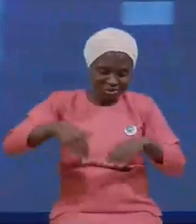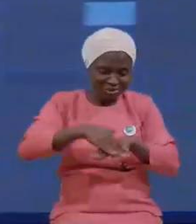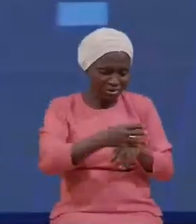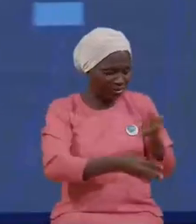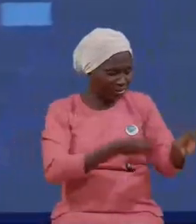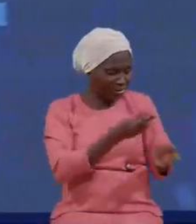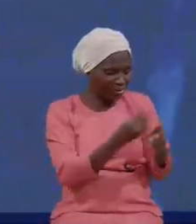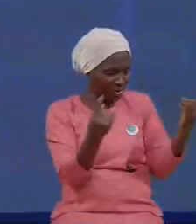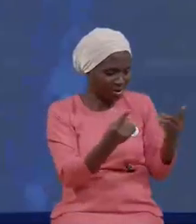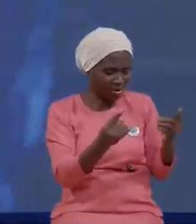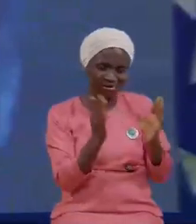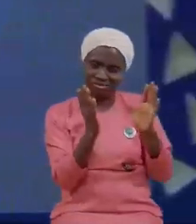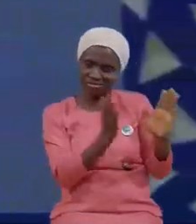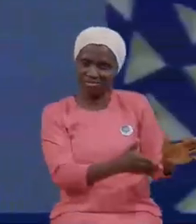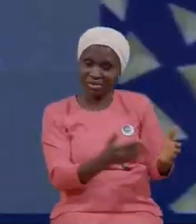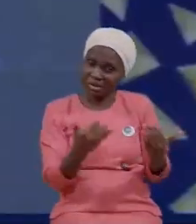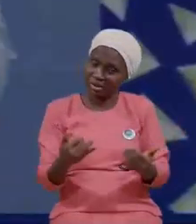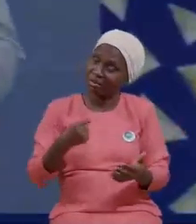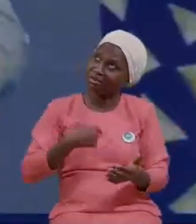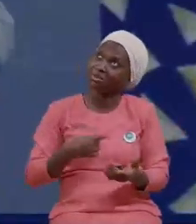Et je viens dans le royaume de Dieu.